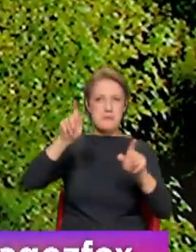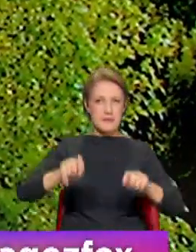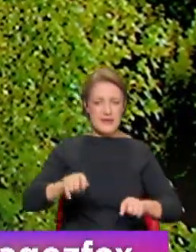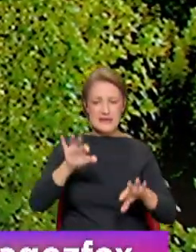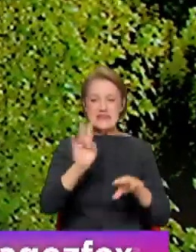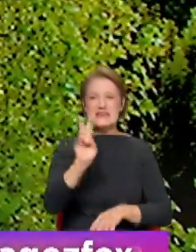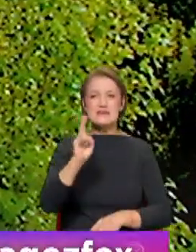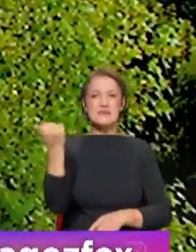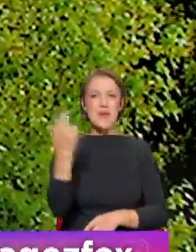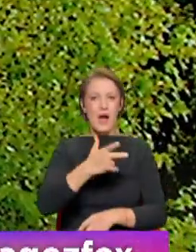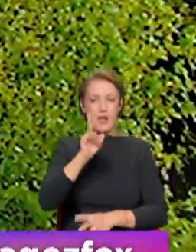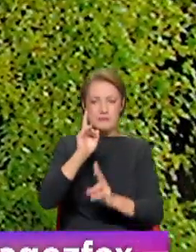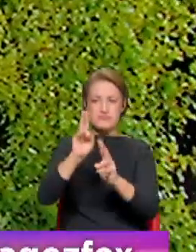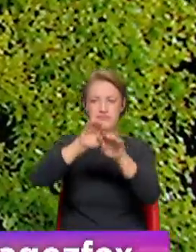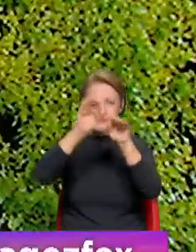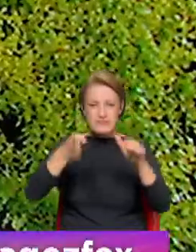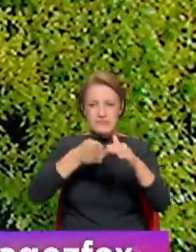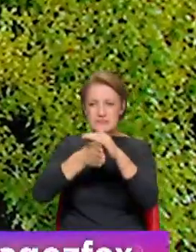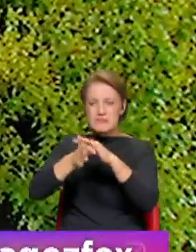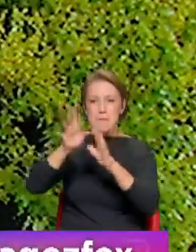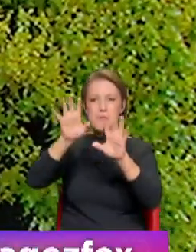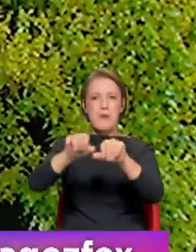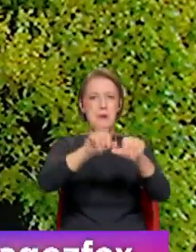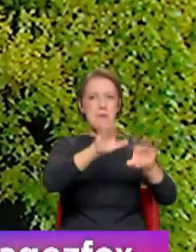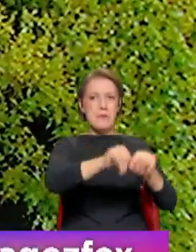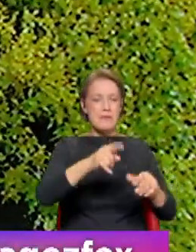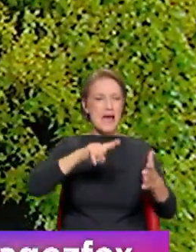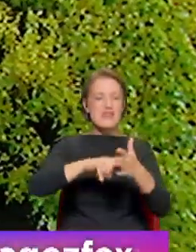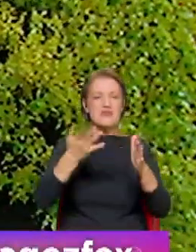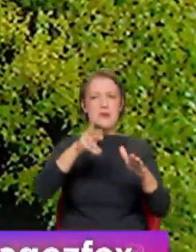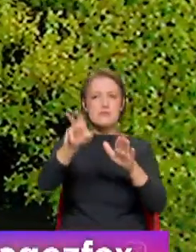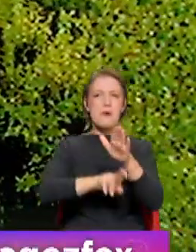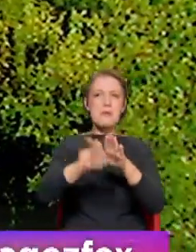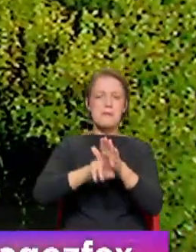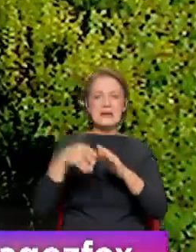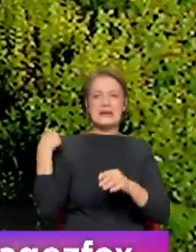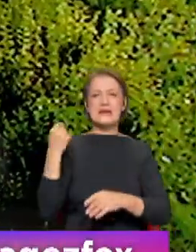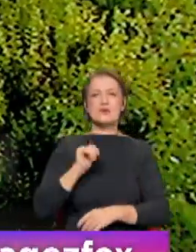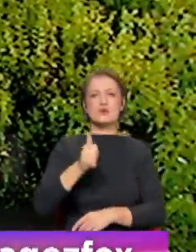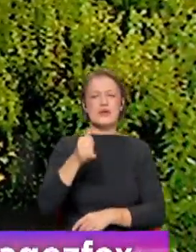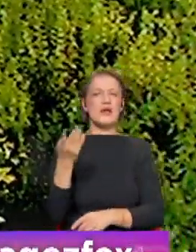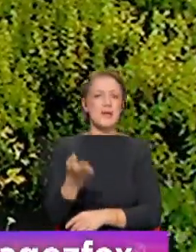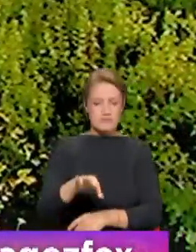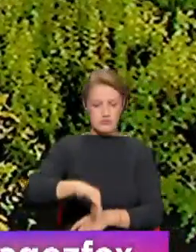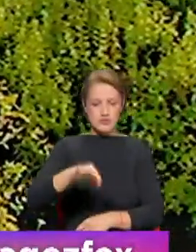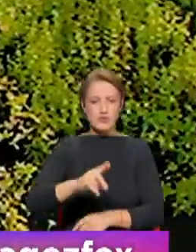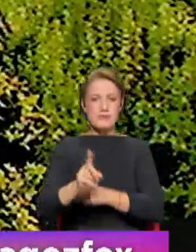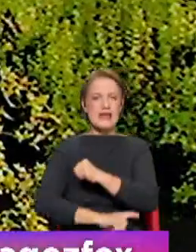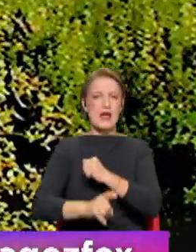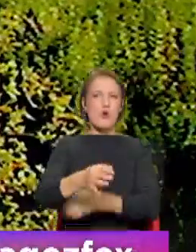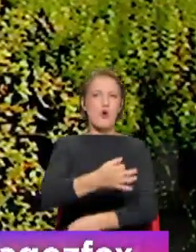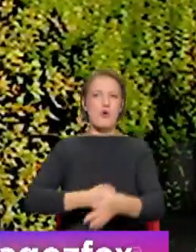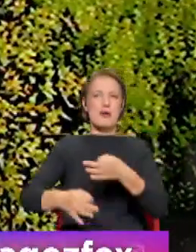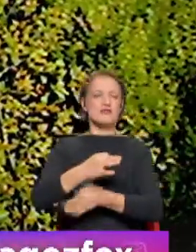20 teröristlere ait barınak depo neyse o 20 Hedef nasıl vurulduysa yeni günde de yine bir terör operasyonuyla